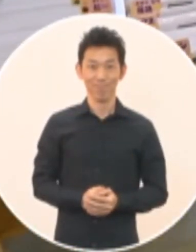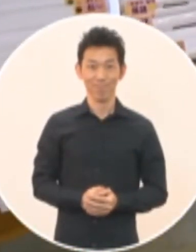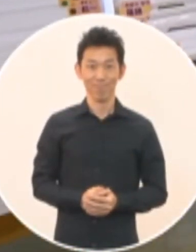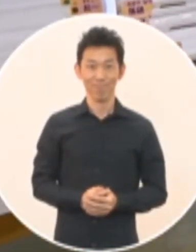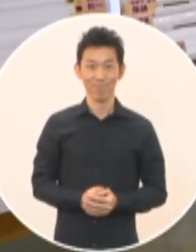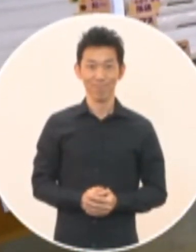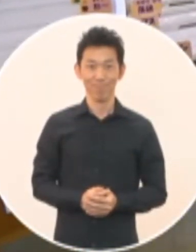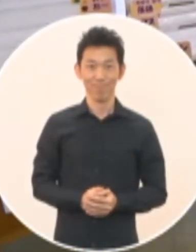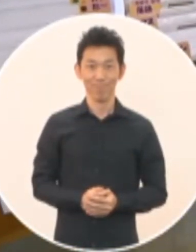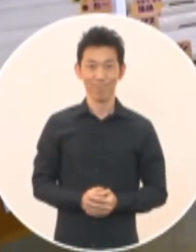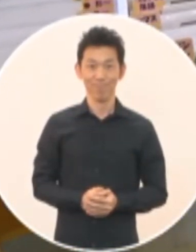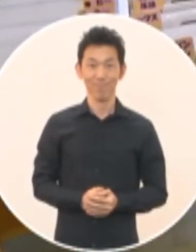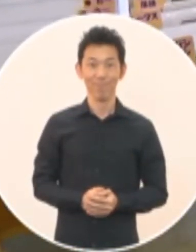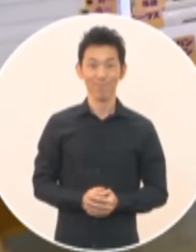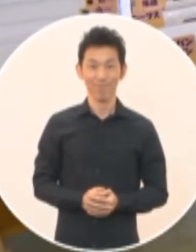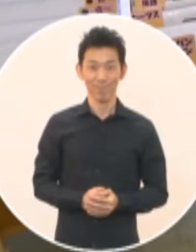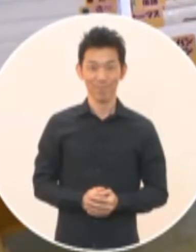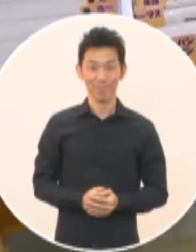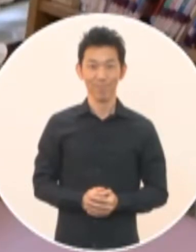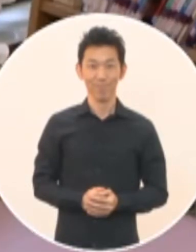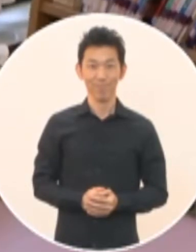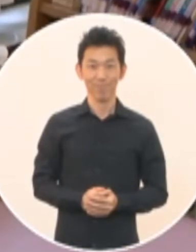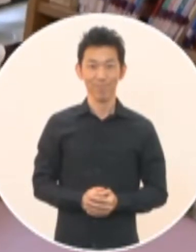ゃん新社長というわけです。